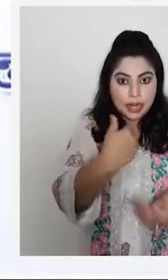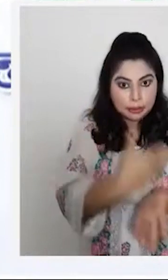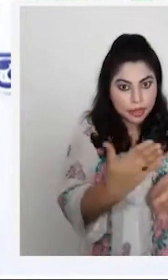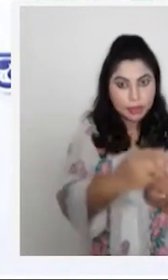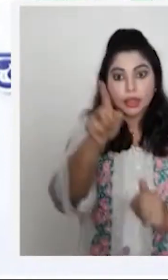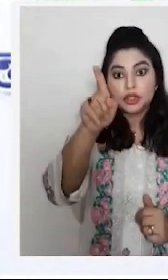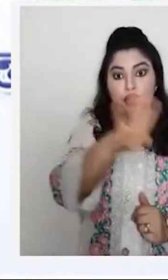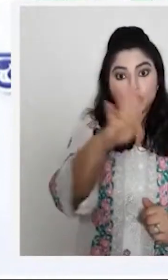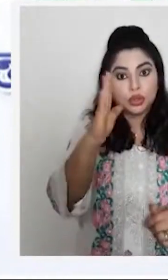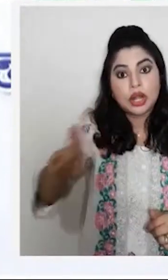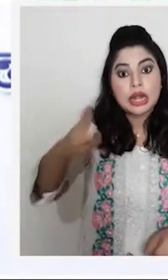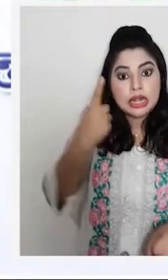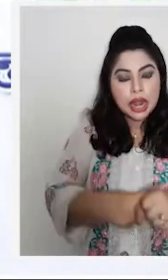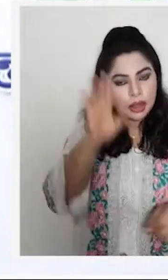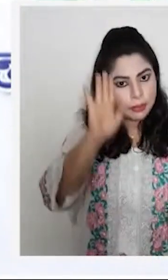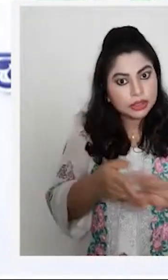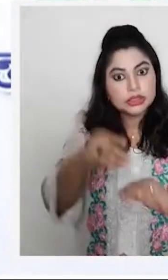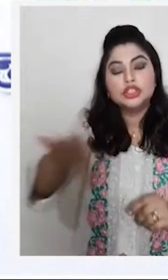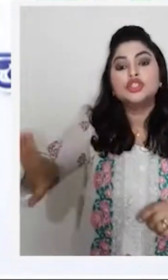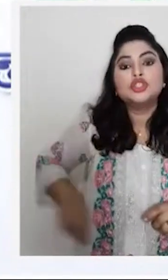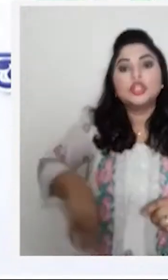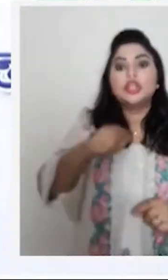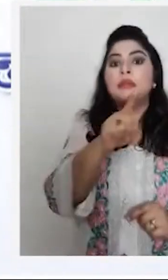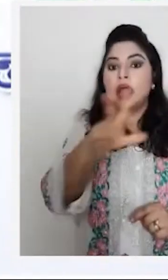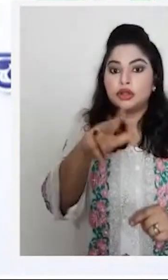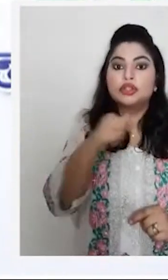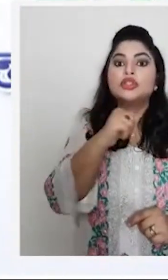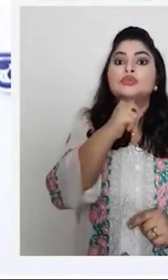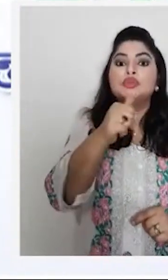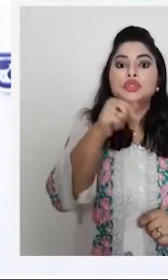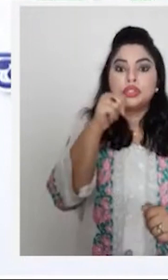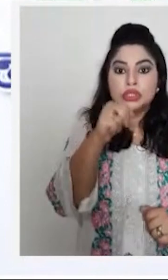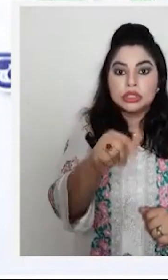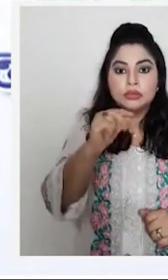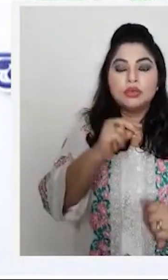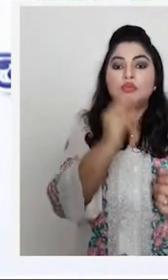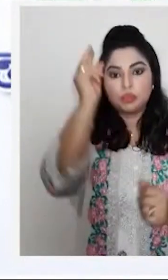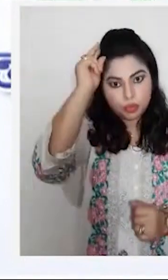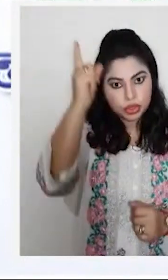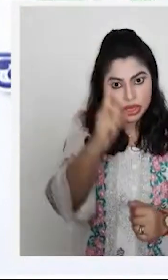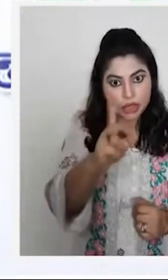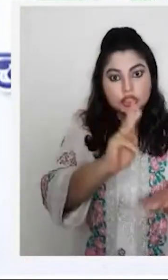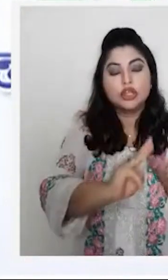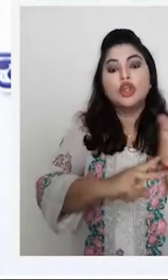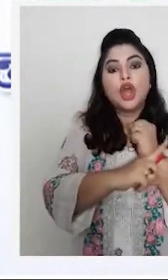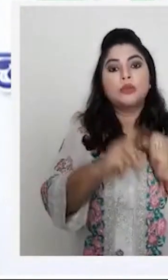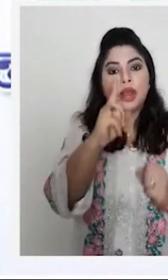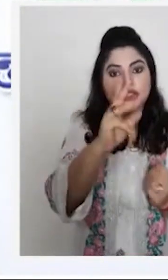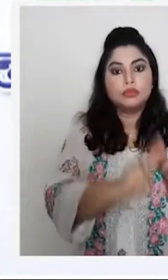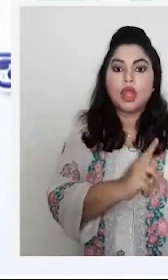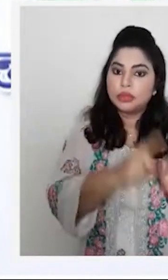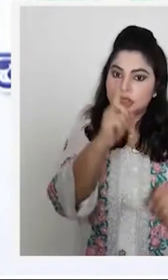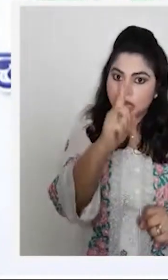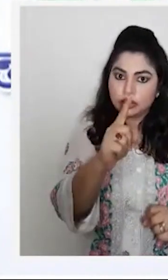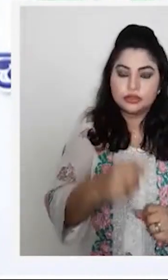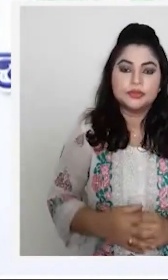বছর বয়সের মধ্যে 2 জন। বিভাগ বিভাজনে ঢাকা বিভাগে 14 জন, চট্টগ্রাম বিভাগে 18 জন, রাজশাহী বিভাগে 1 জন, খুলনা